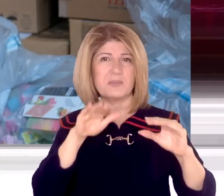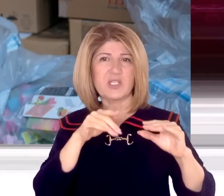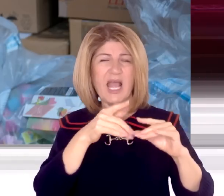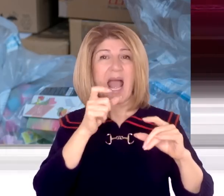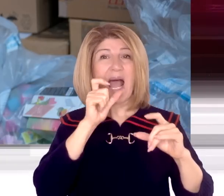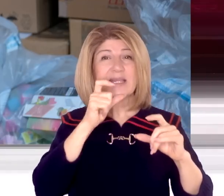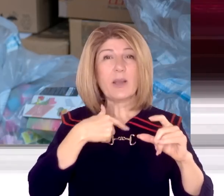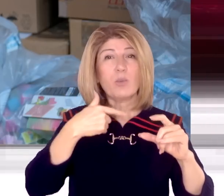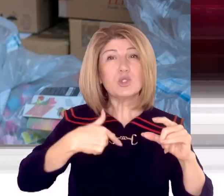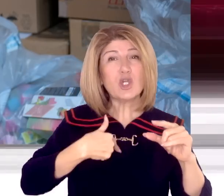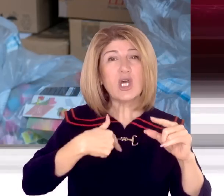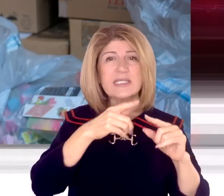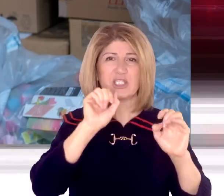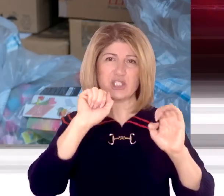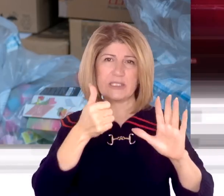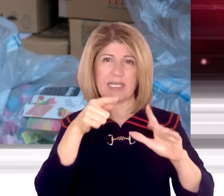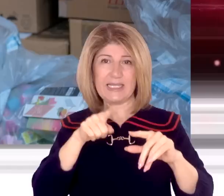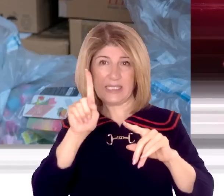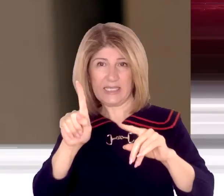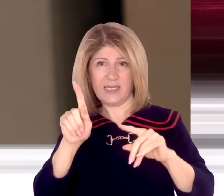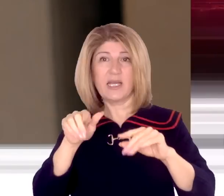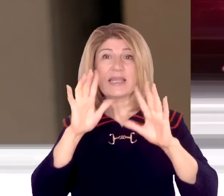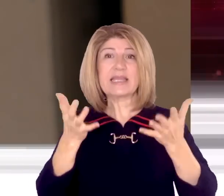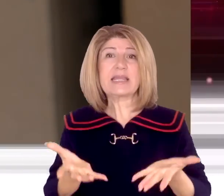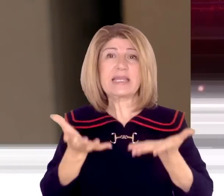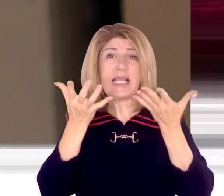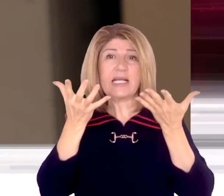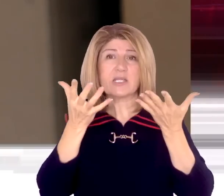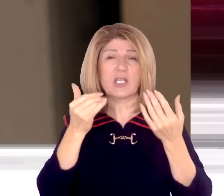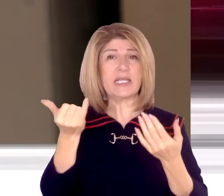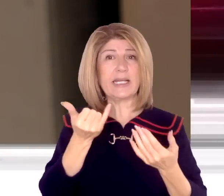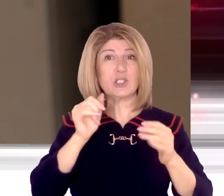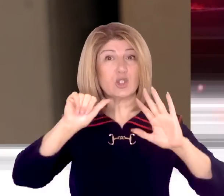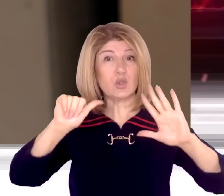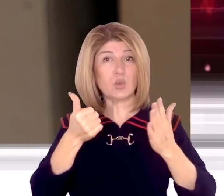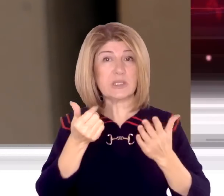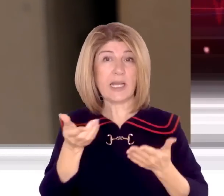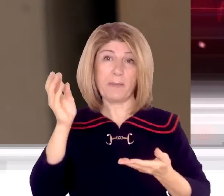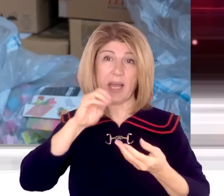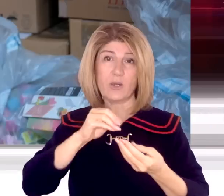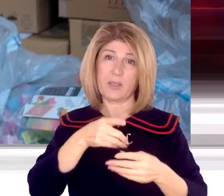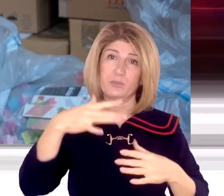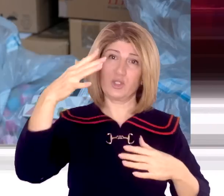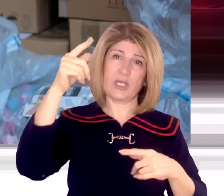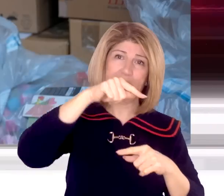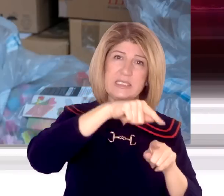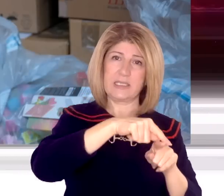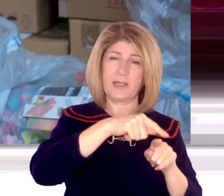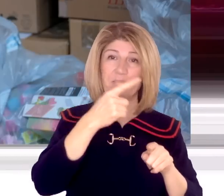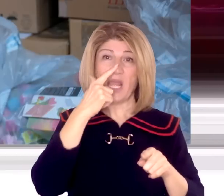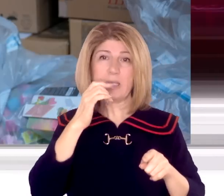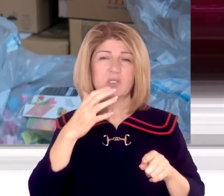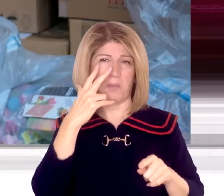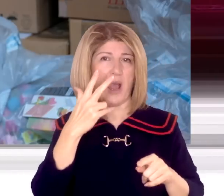می‌نویسه. حد مجازش 600 تا پکه. این یکی 10,000 تا پک داره، یعنی 16 برابر بیشتر از